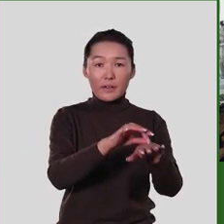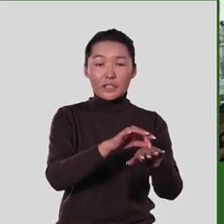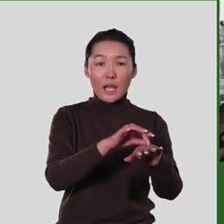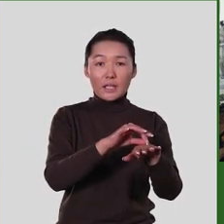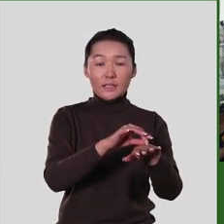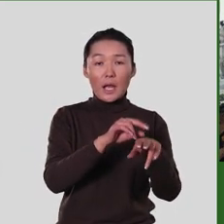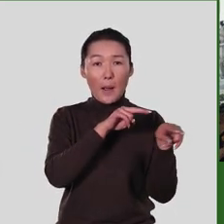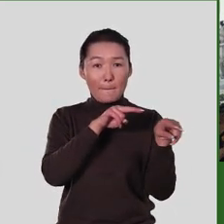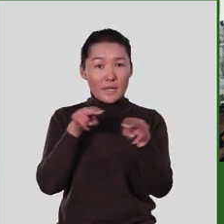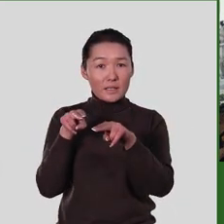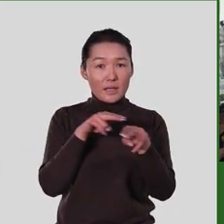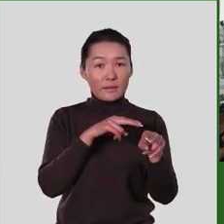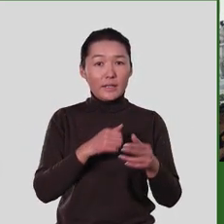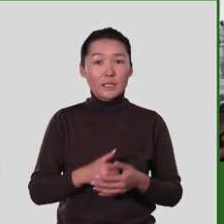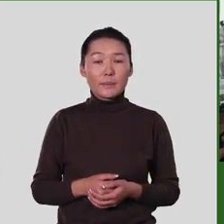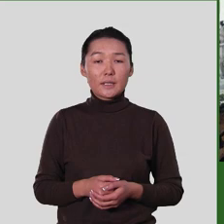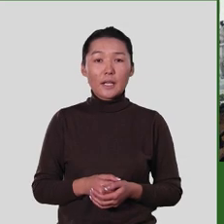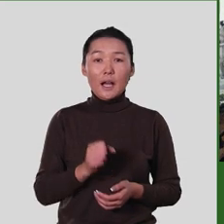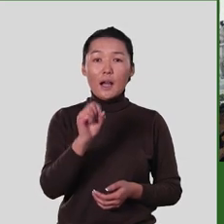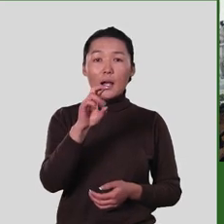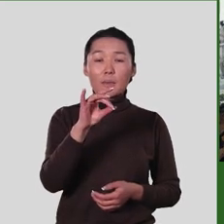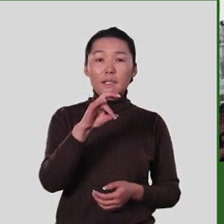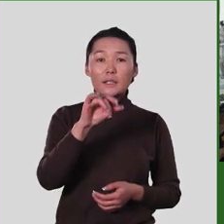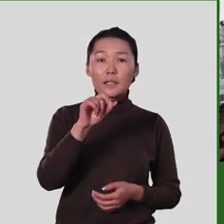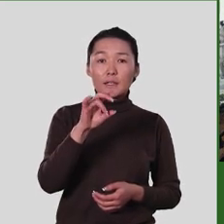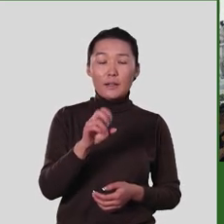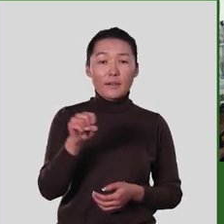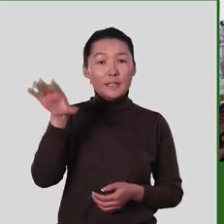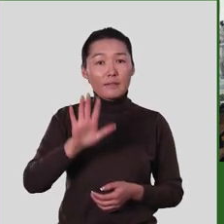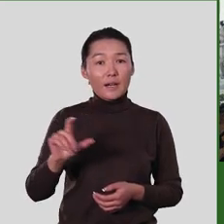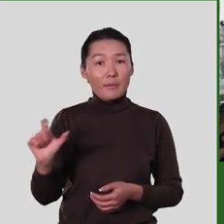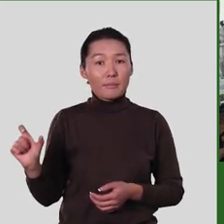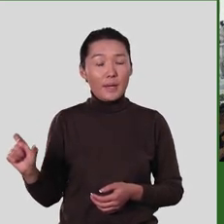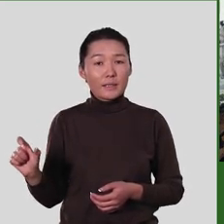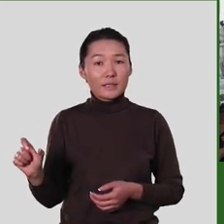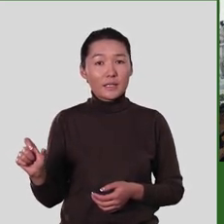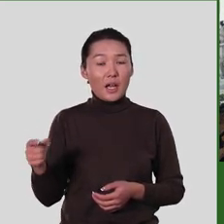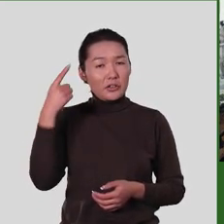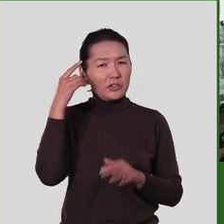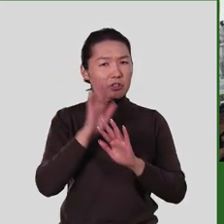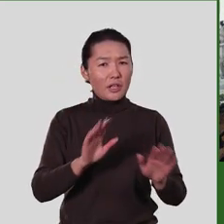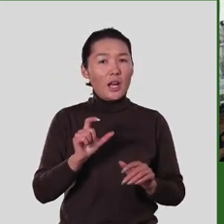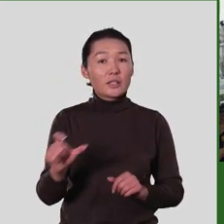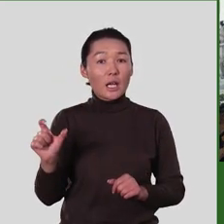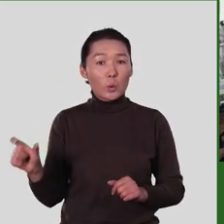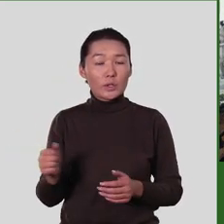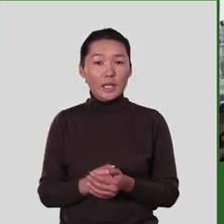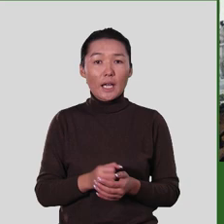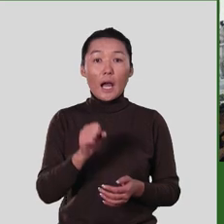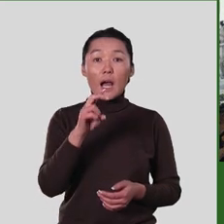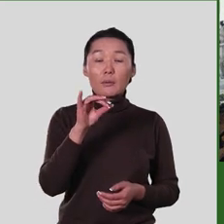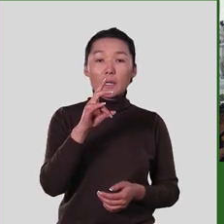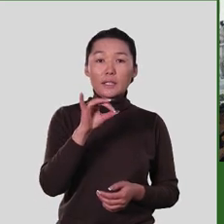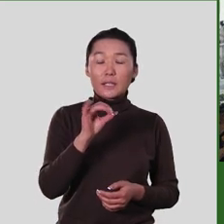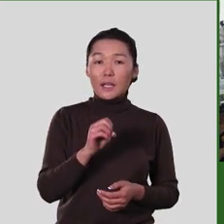и уничтожением аборигенов. Европейцы просто не считали их за людей. На аборигенов шла